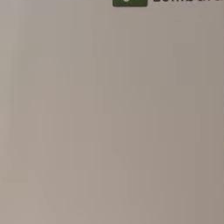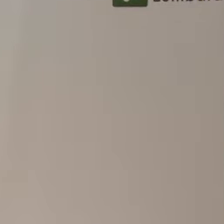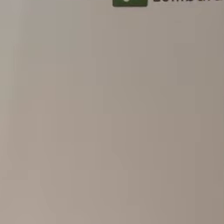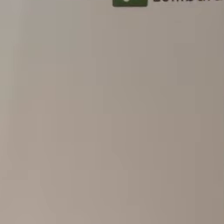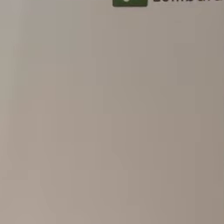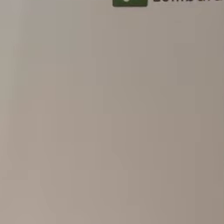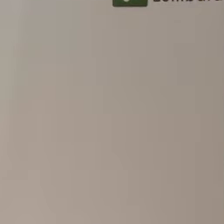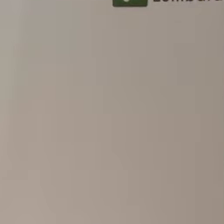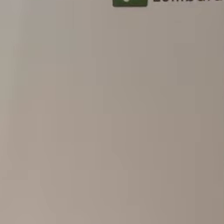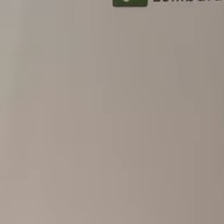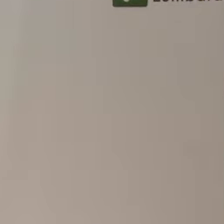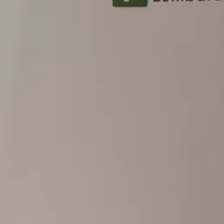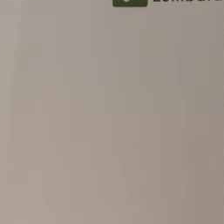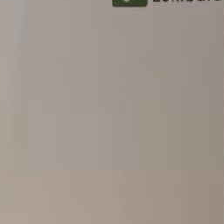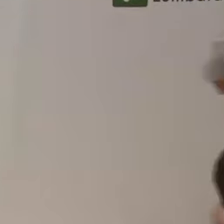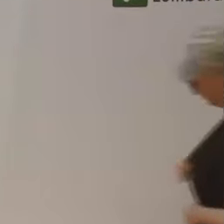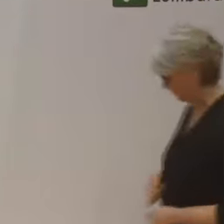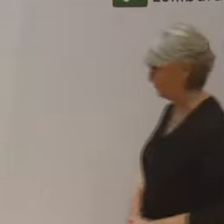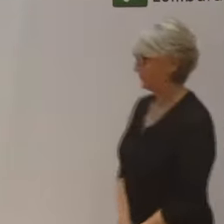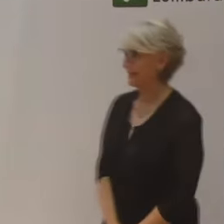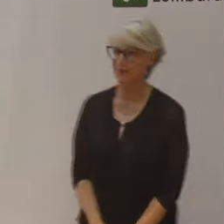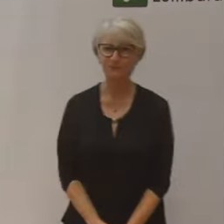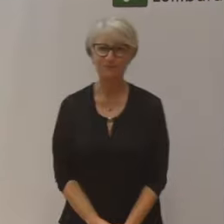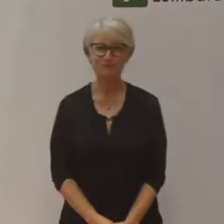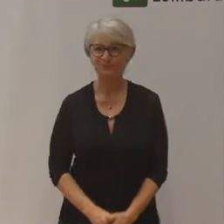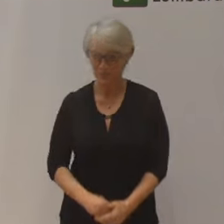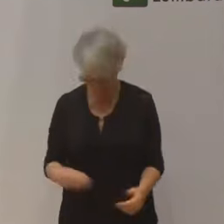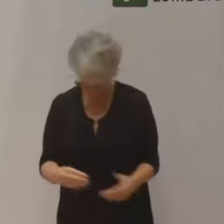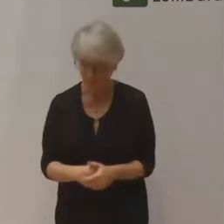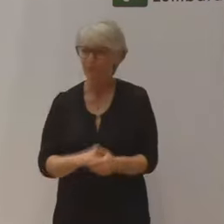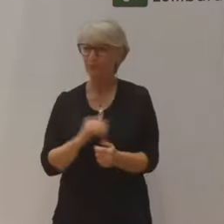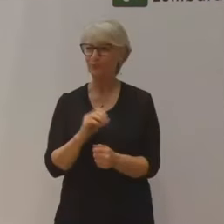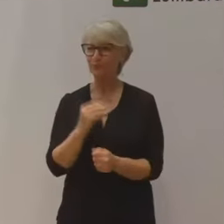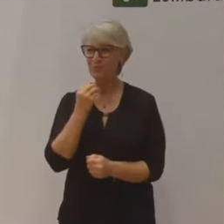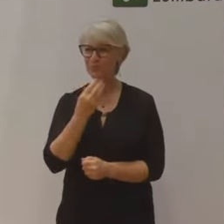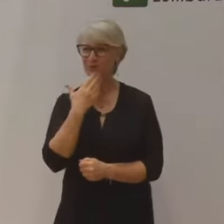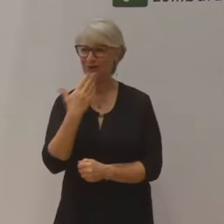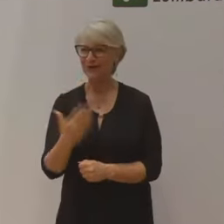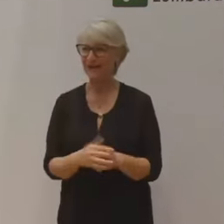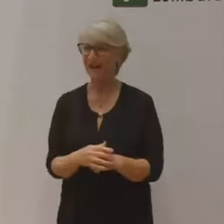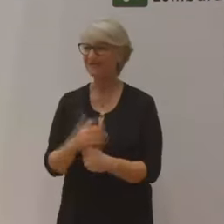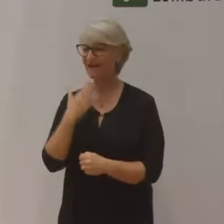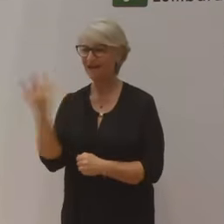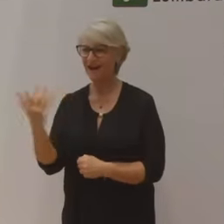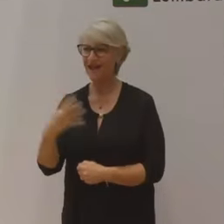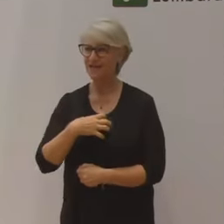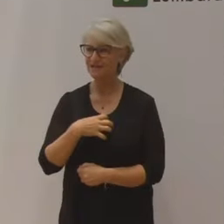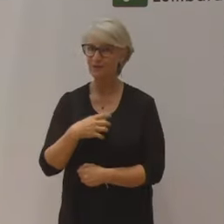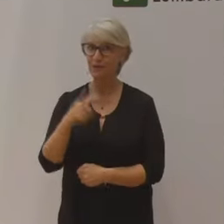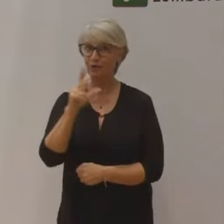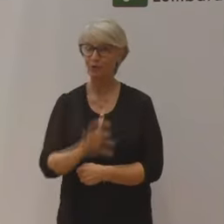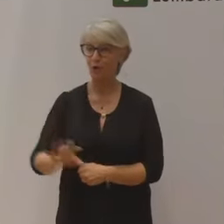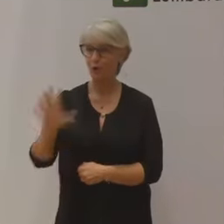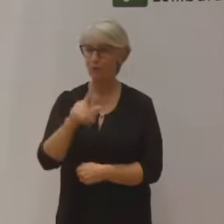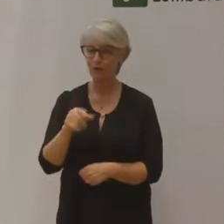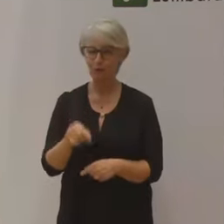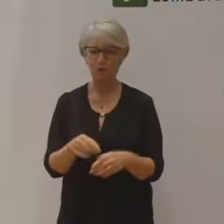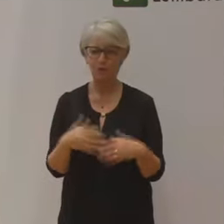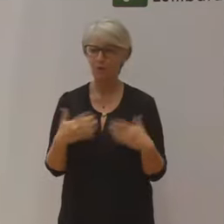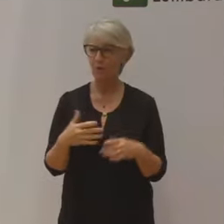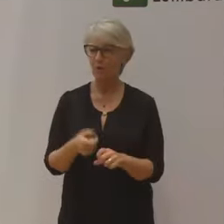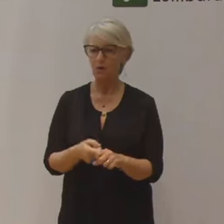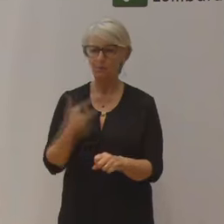Grazie, buongiorno. Innanzitutto un ringraziamento all'Assessore e alla Regione Lombardia per questo momento